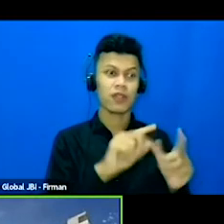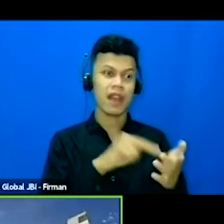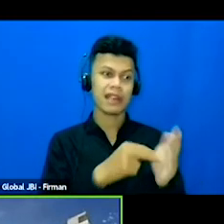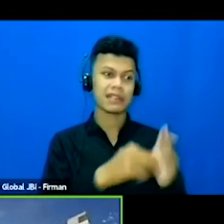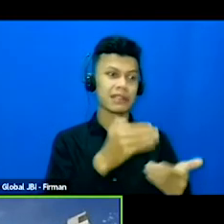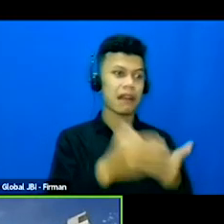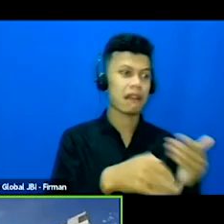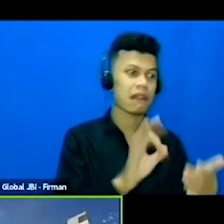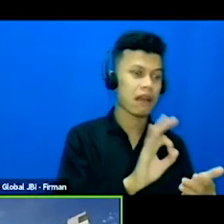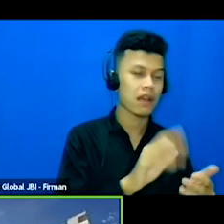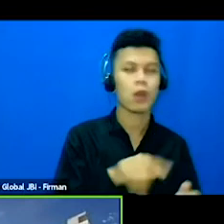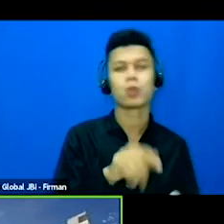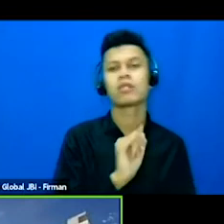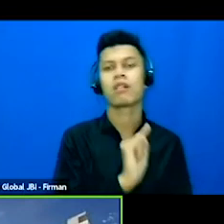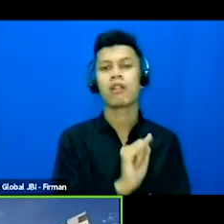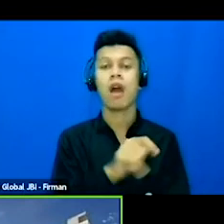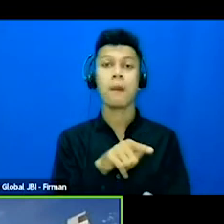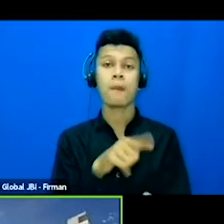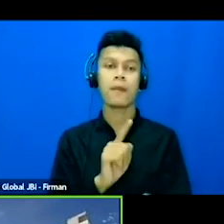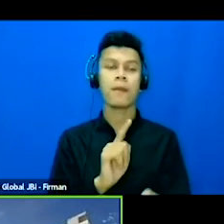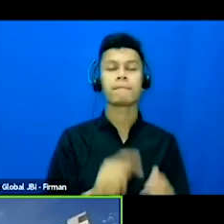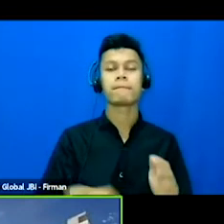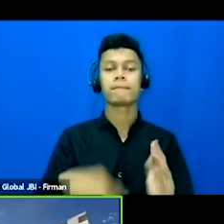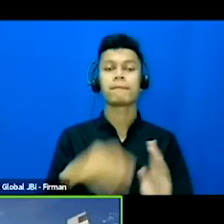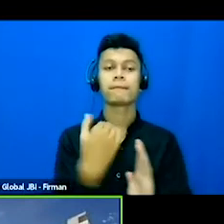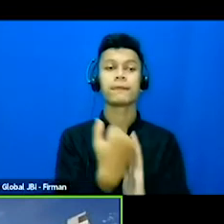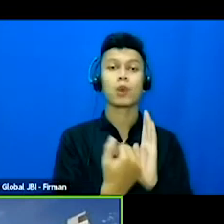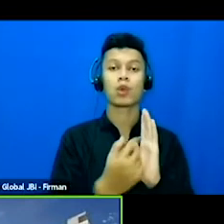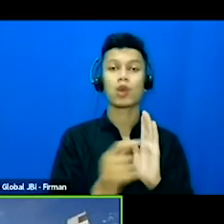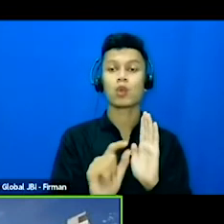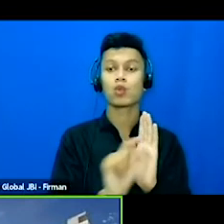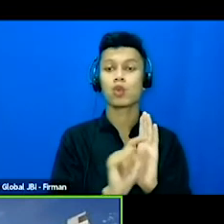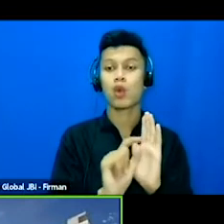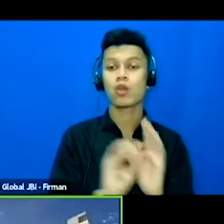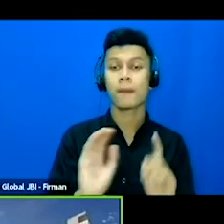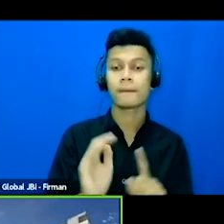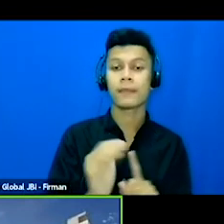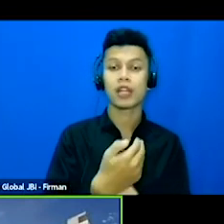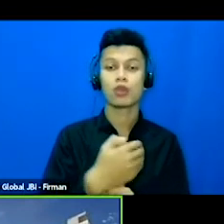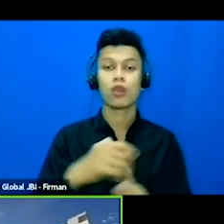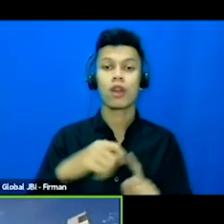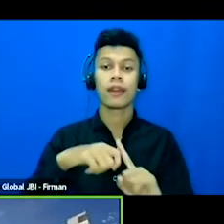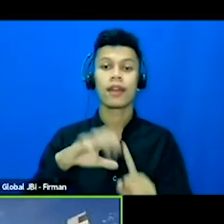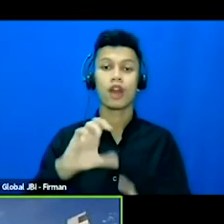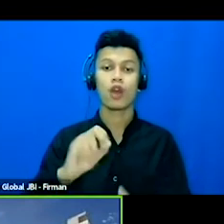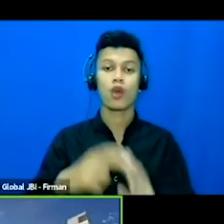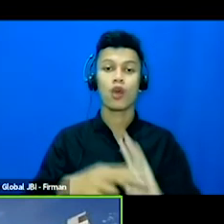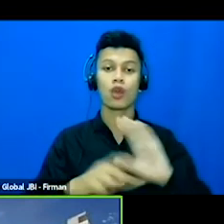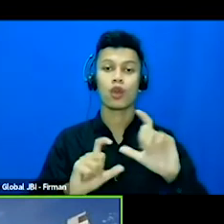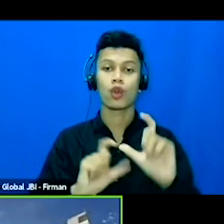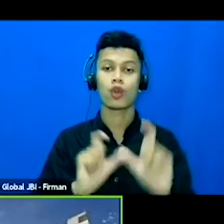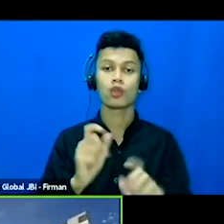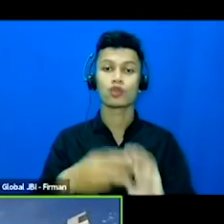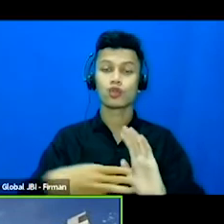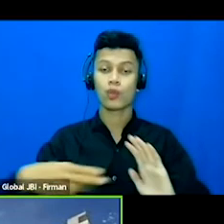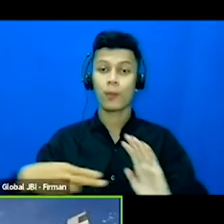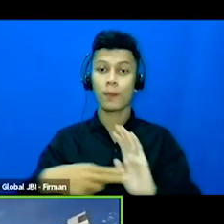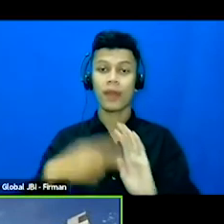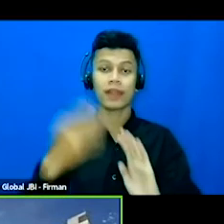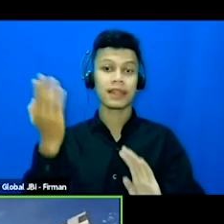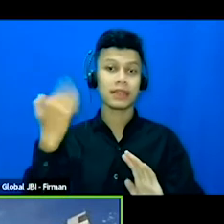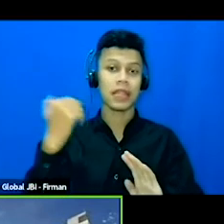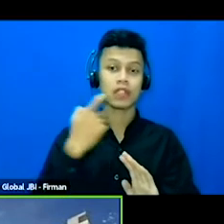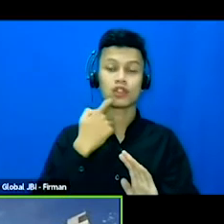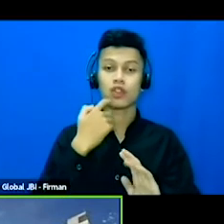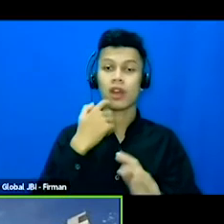karena didalam peraturan perundangan ya dalam undang-undang perlindungan konsumen khususnya tapi sudah dikemukakan dari hasil